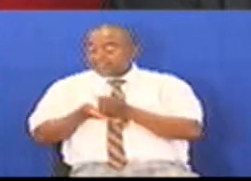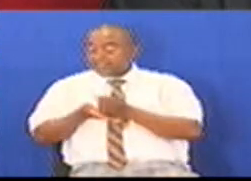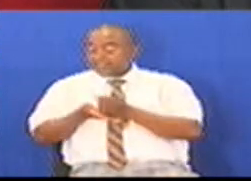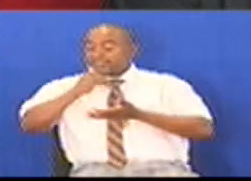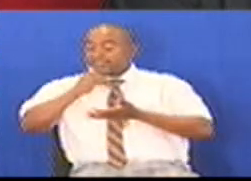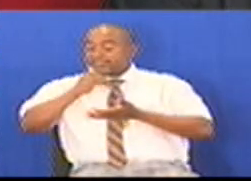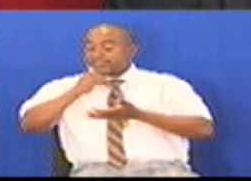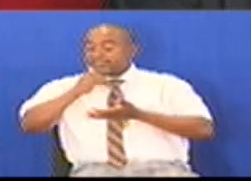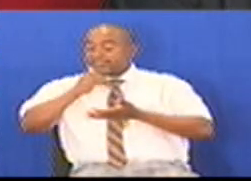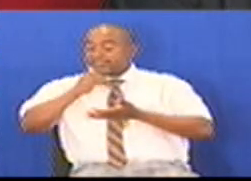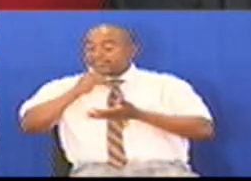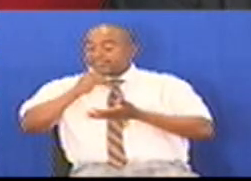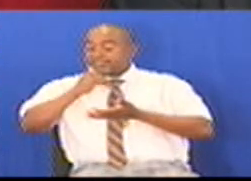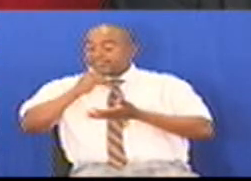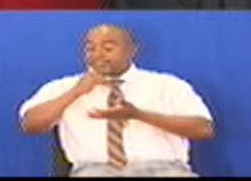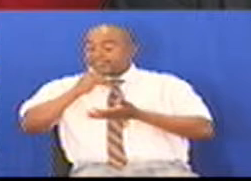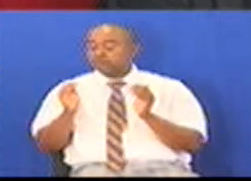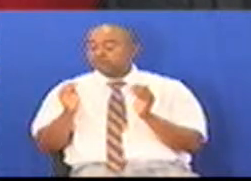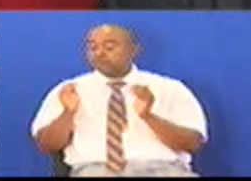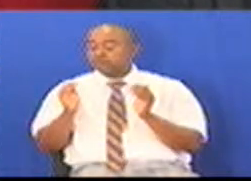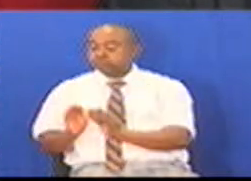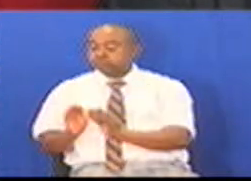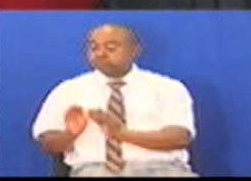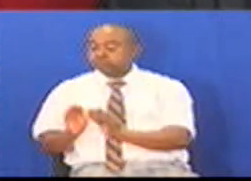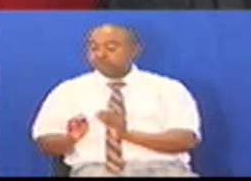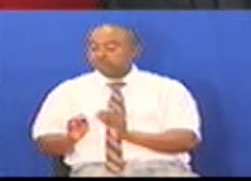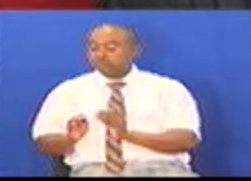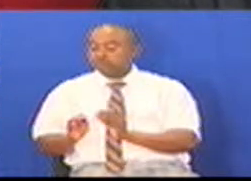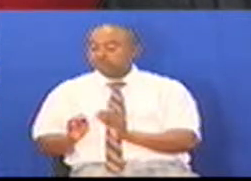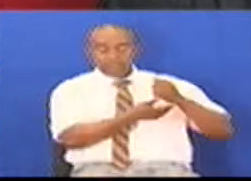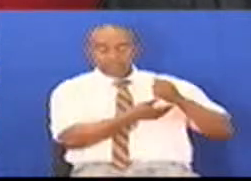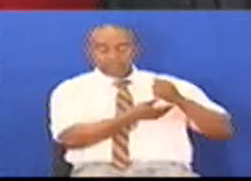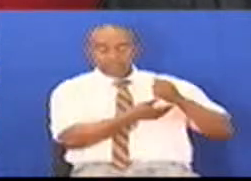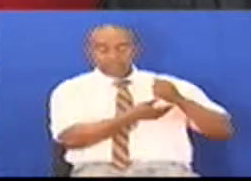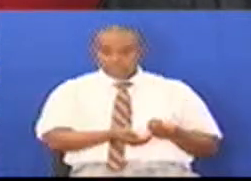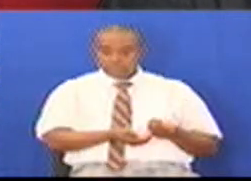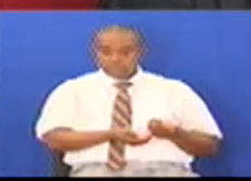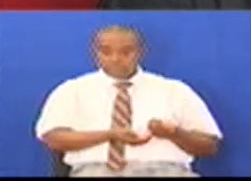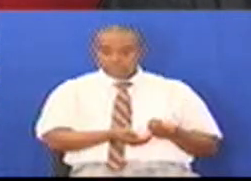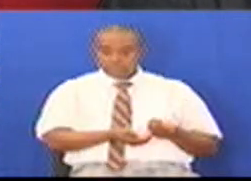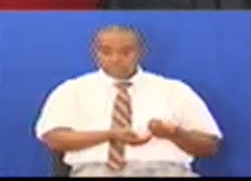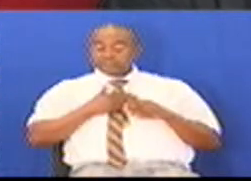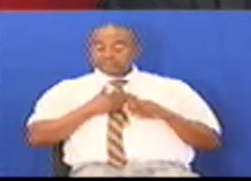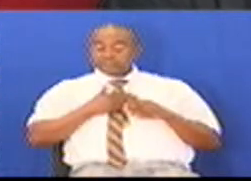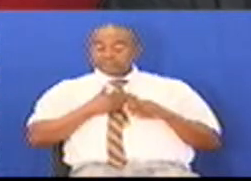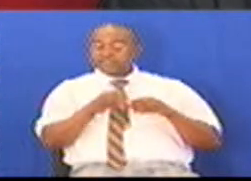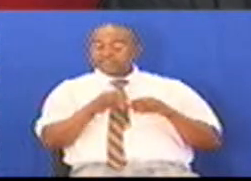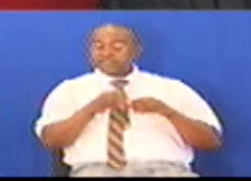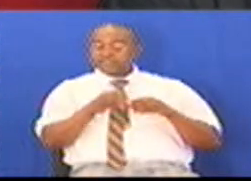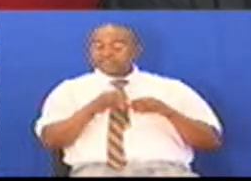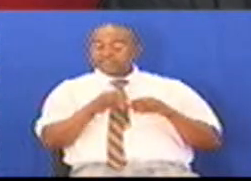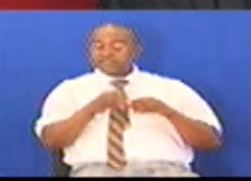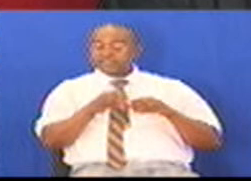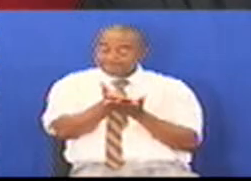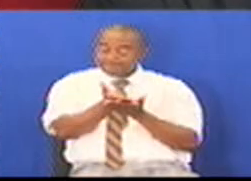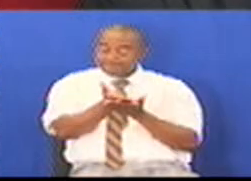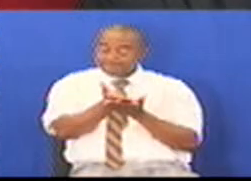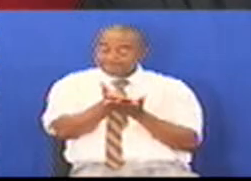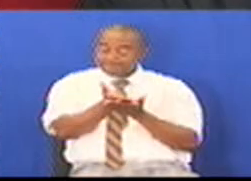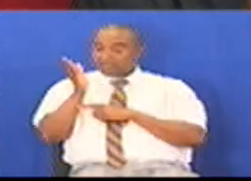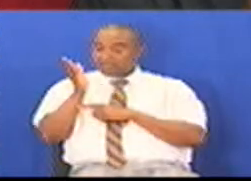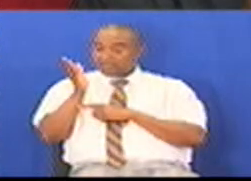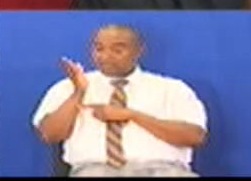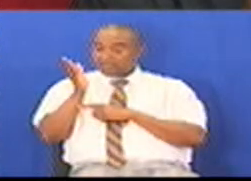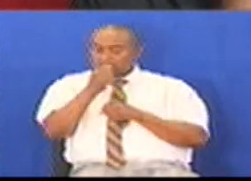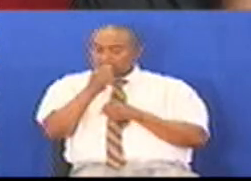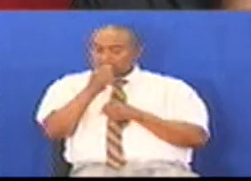kuendeleza usindikaji wa mazao. Mheshimiwa Spika, kamati ya bajeti imekuwa ikipendekeza mara kwa mara kwa serikali kwamba hatua hizi